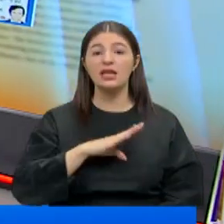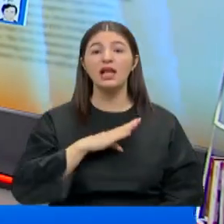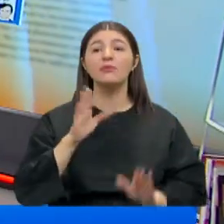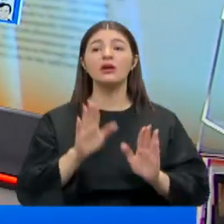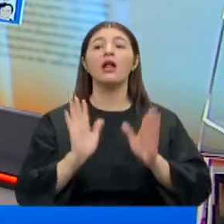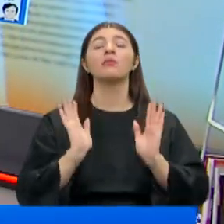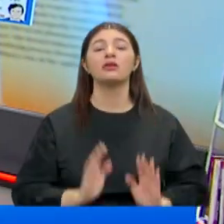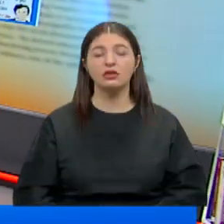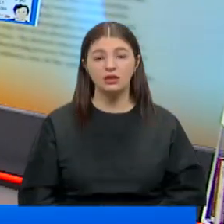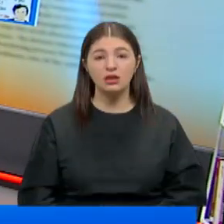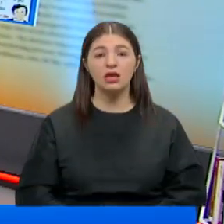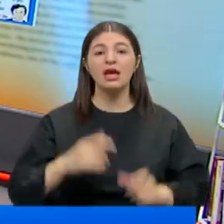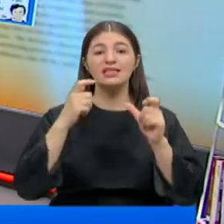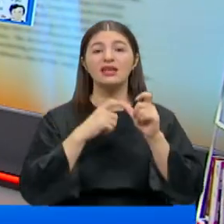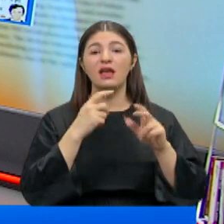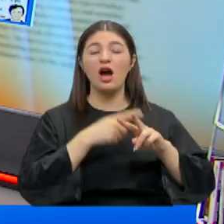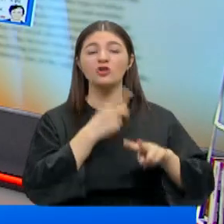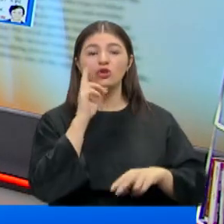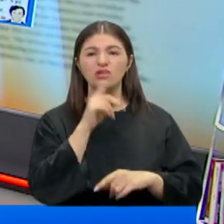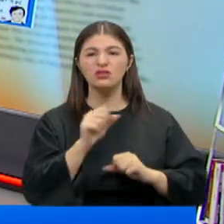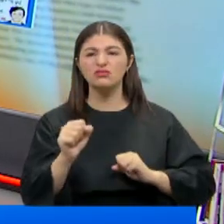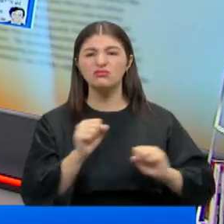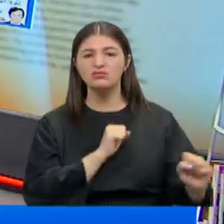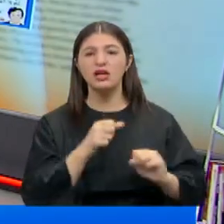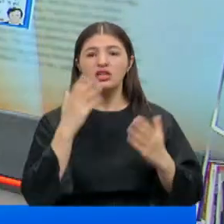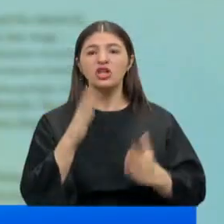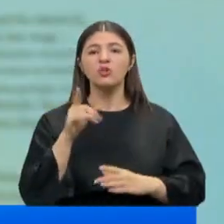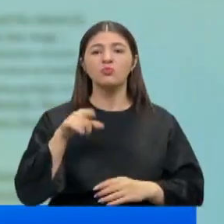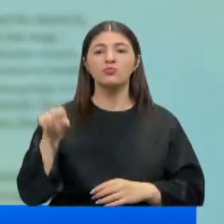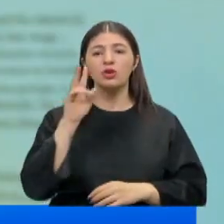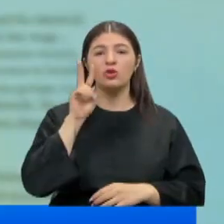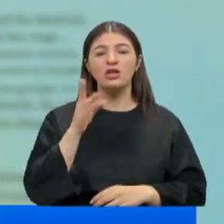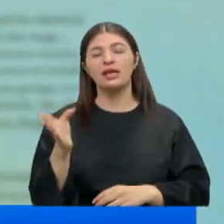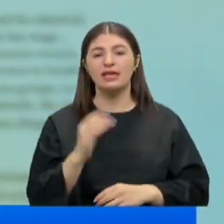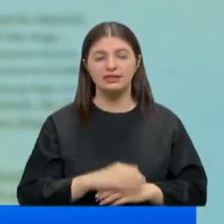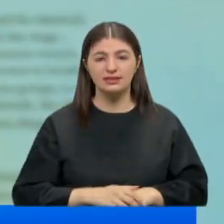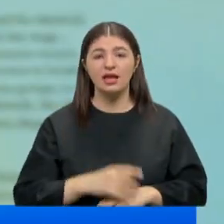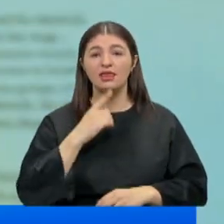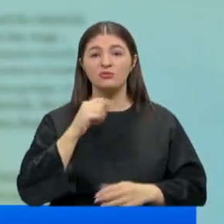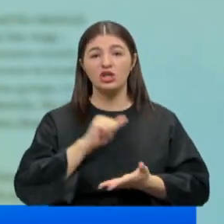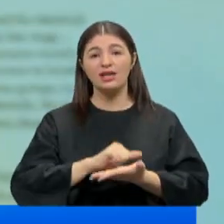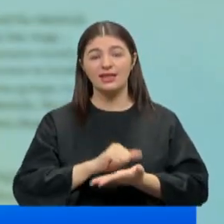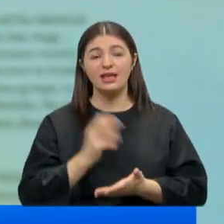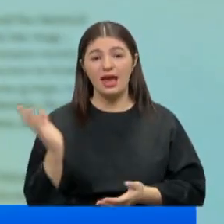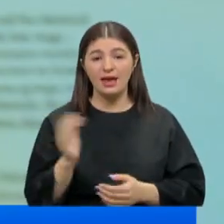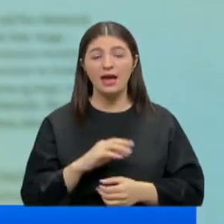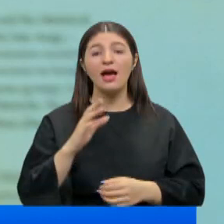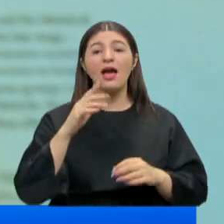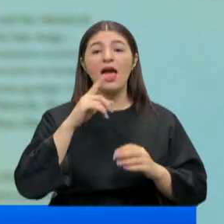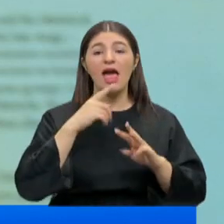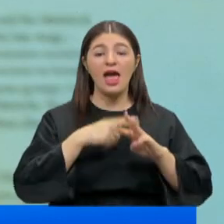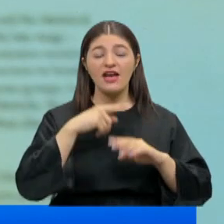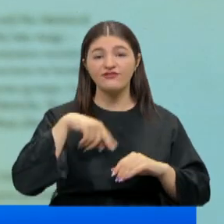derdimi kalmadı Sezen Aksu'ya gösterdiği tepkiyi Keşke bunlara da gösterseydin iz demiş gazete